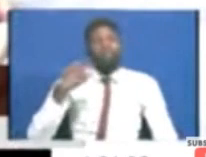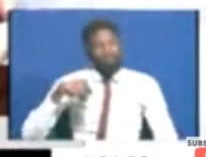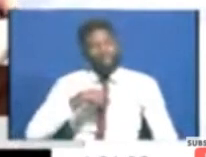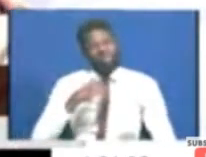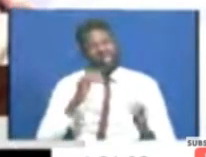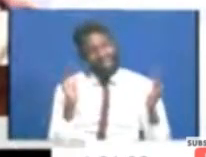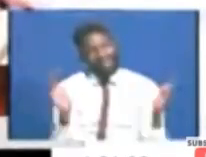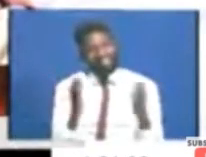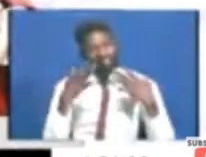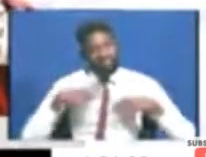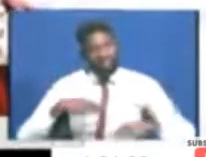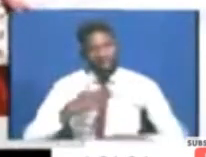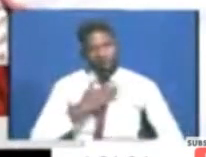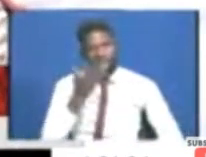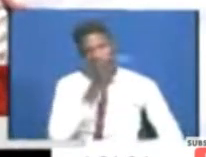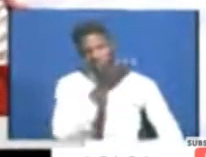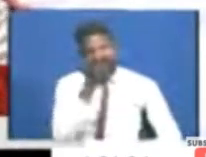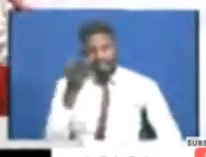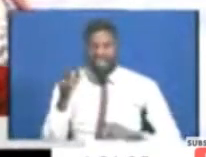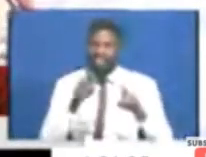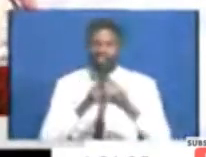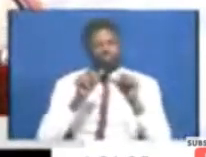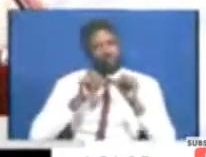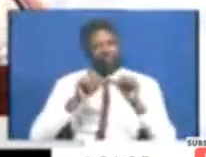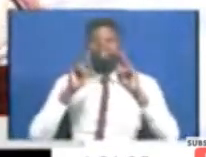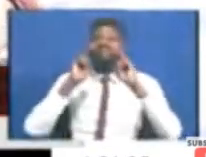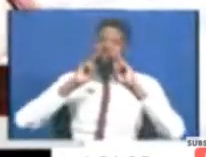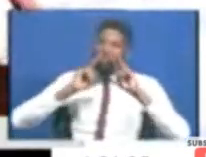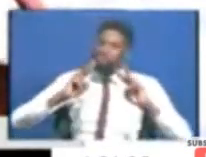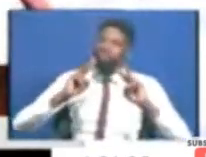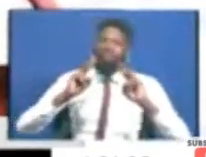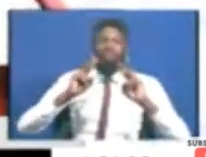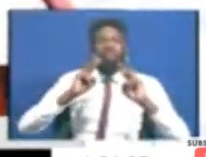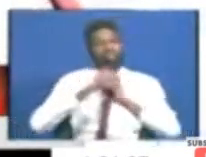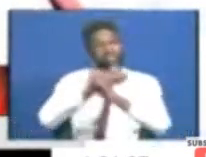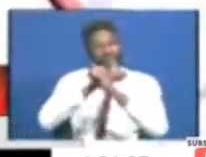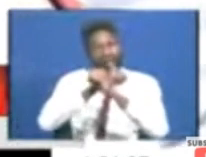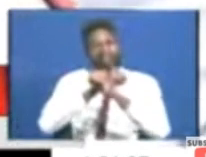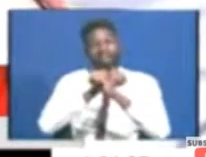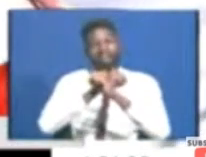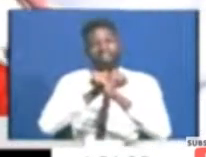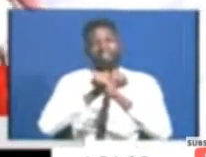huko waweka amani vile iko, wachunge amani na kulete